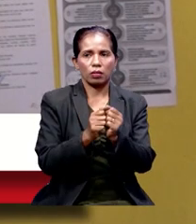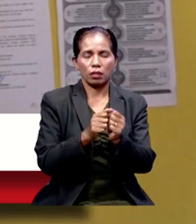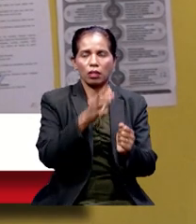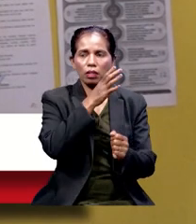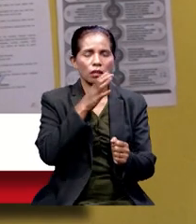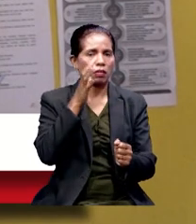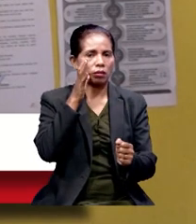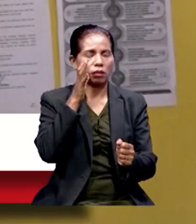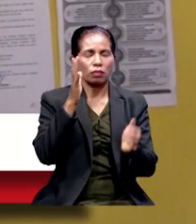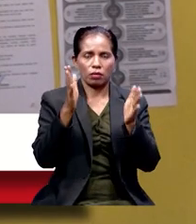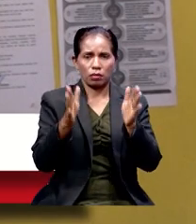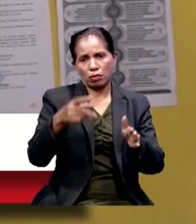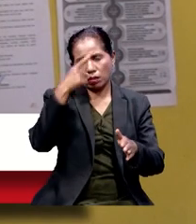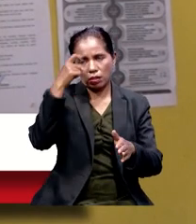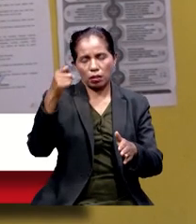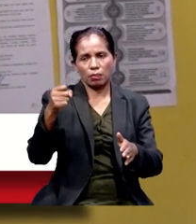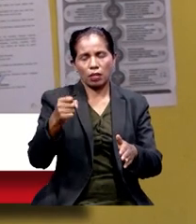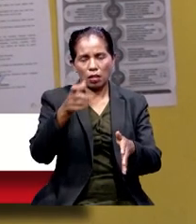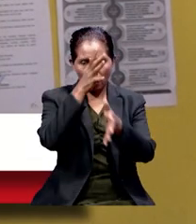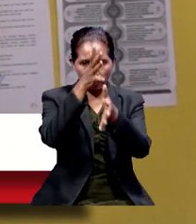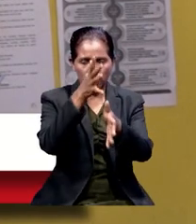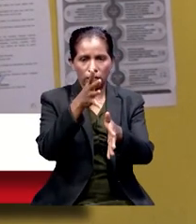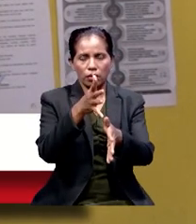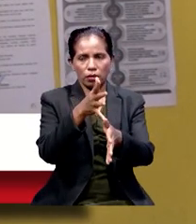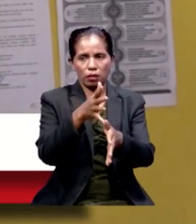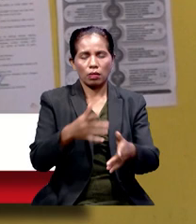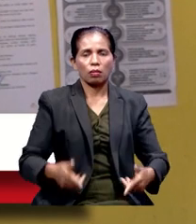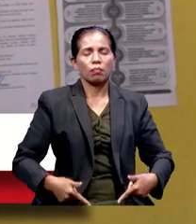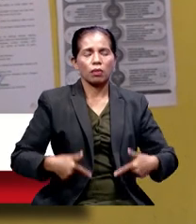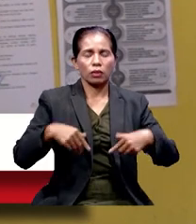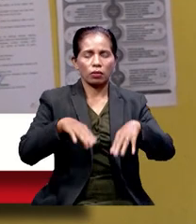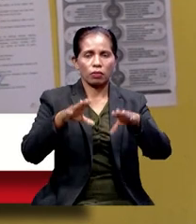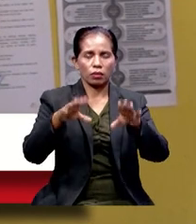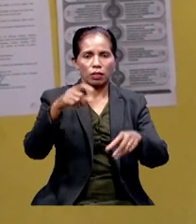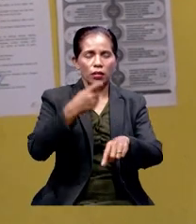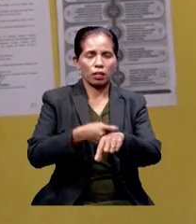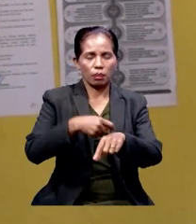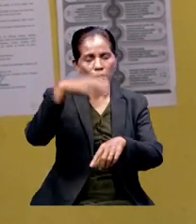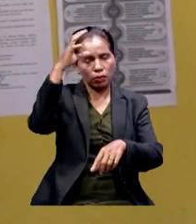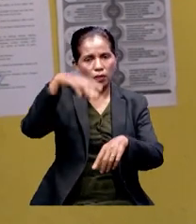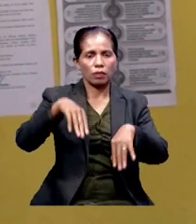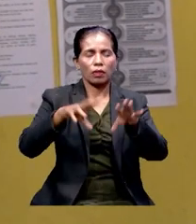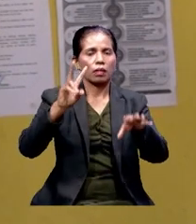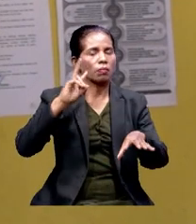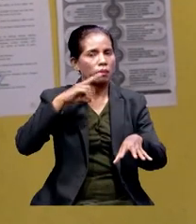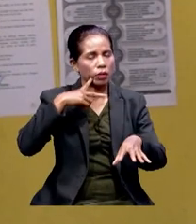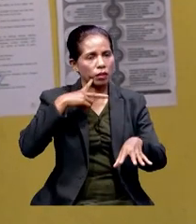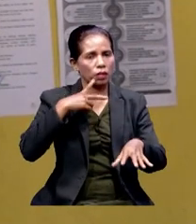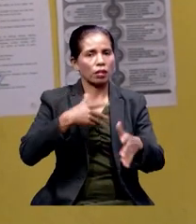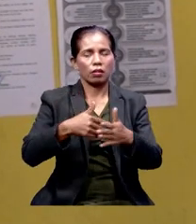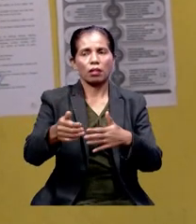agricultura tamba katu ada rumah katu as muris buat di filan lima det tempo udang fang morsira dalam